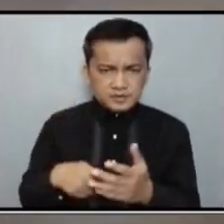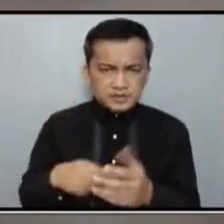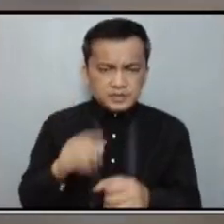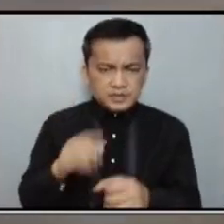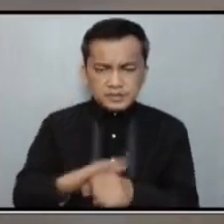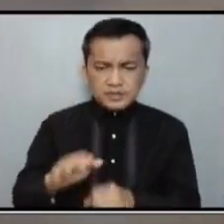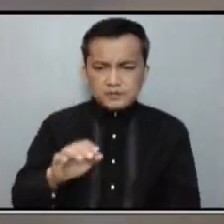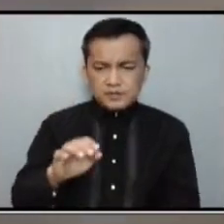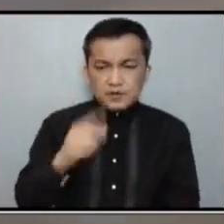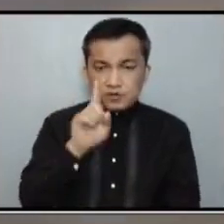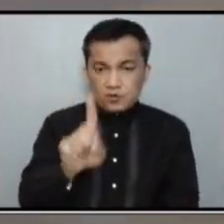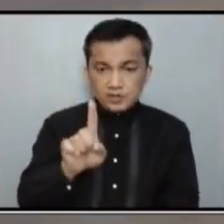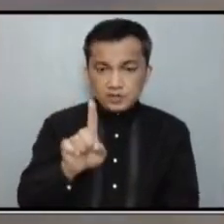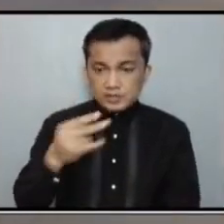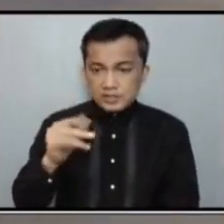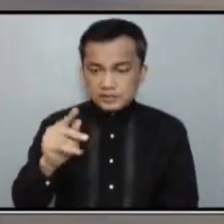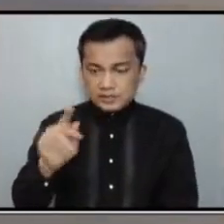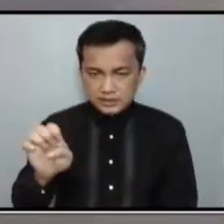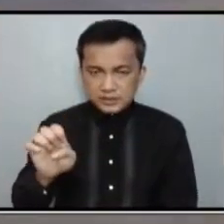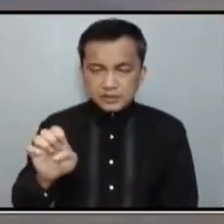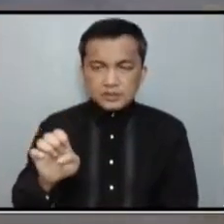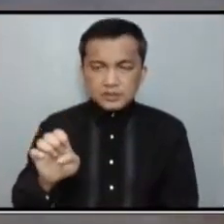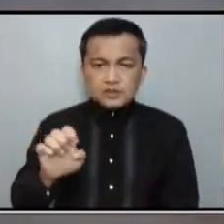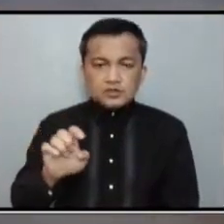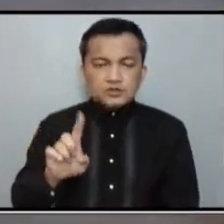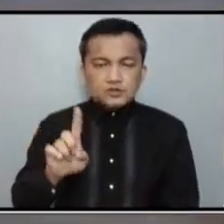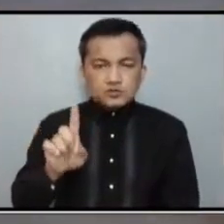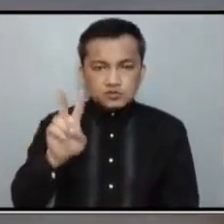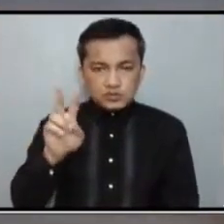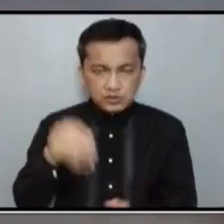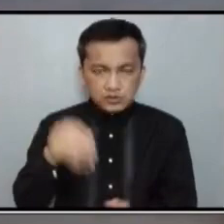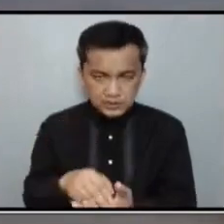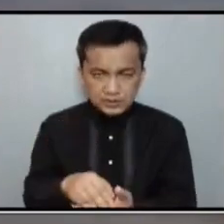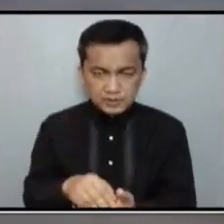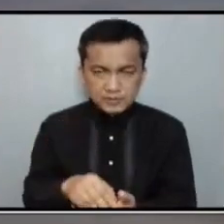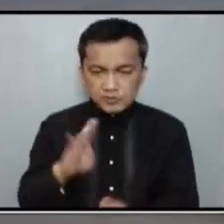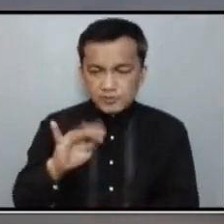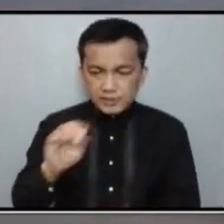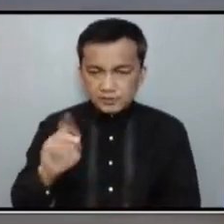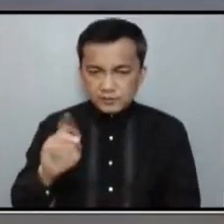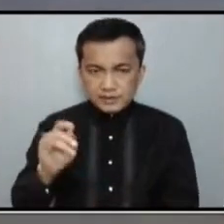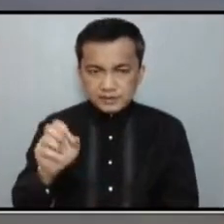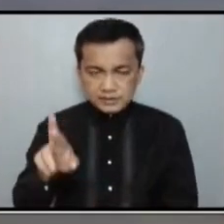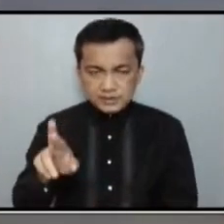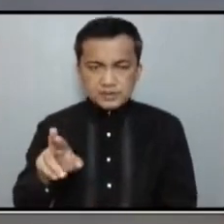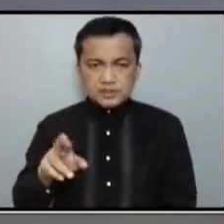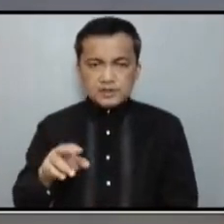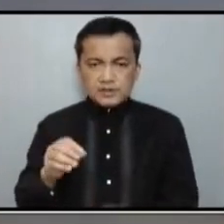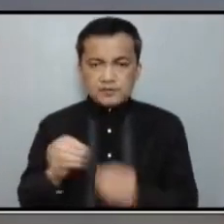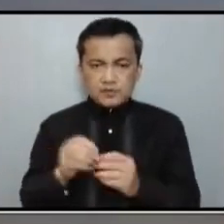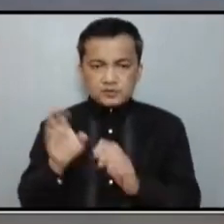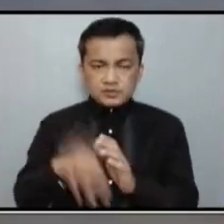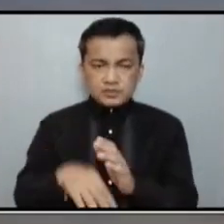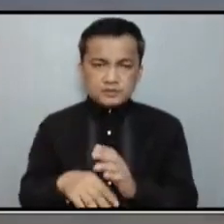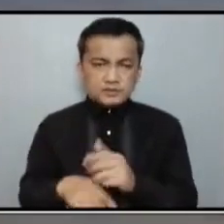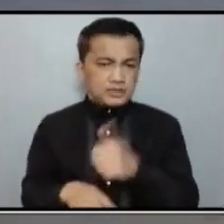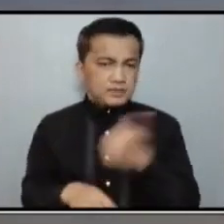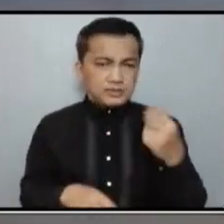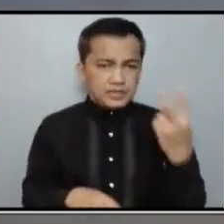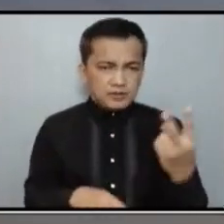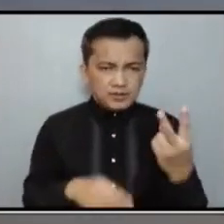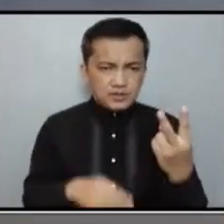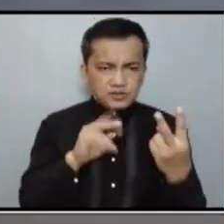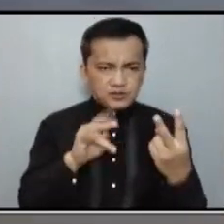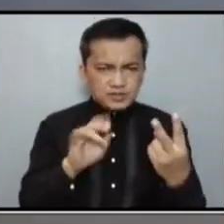sakahan, 2,000 pesos kung biofertilizer. Mas mura raw kumpara sa dalawang bag ng kemikal na patabang urea na abot